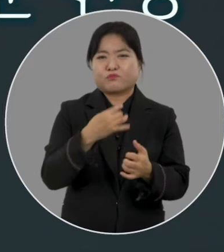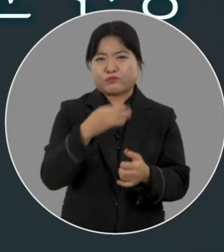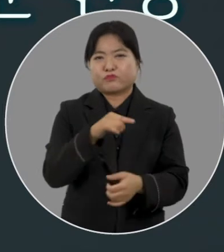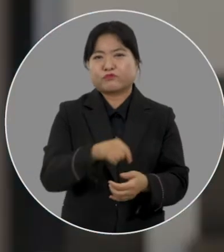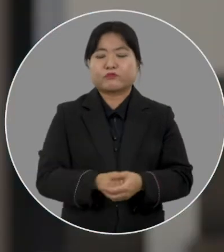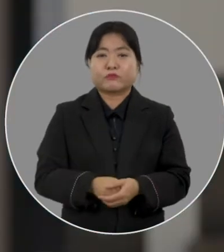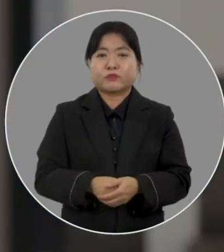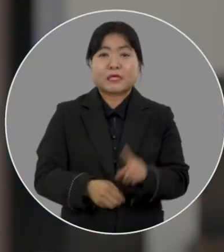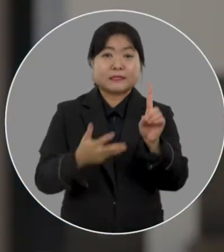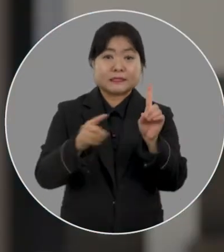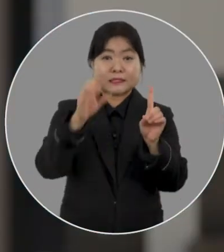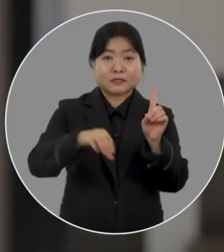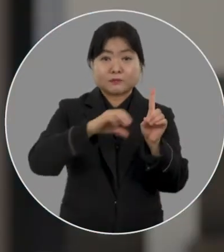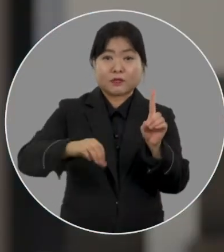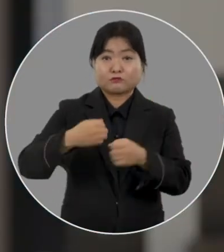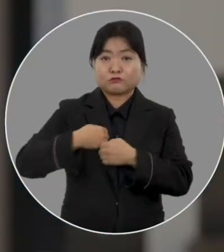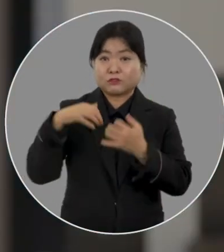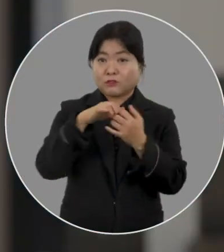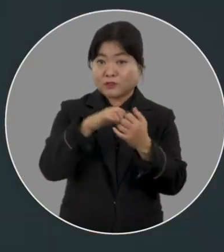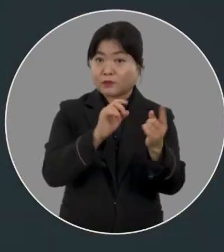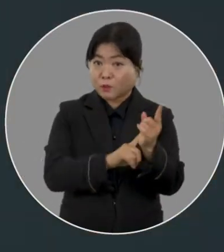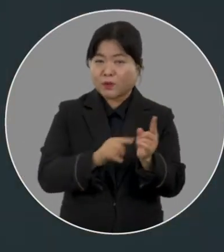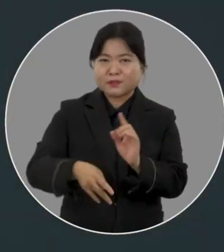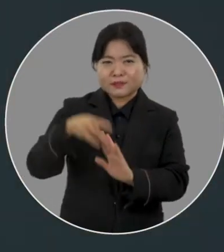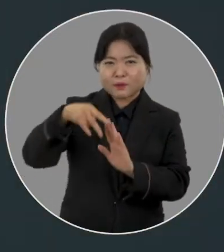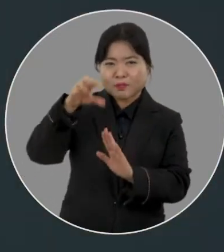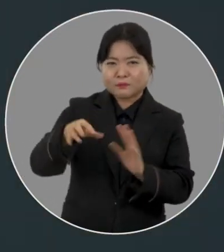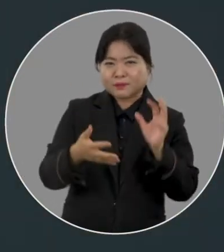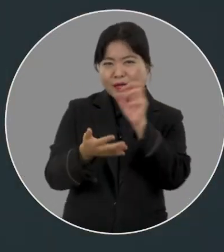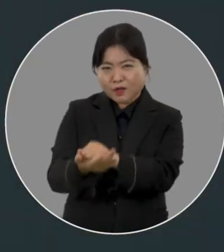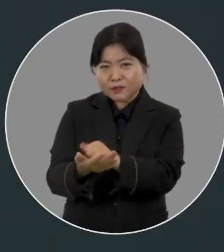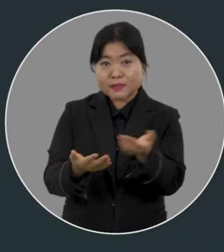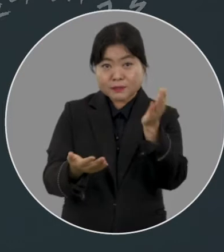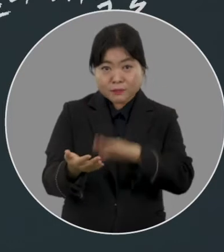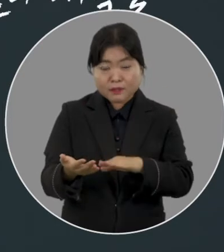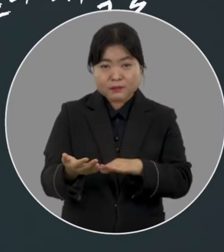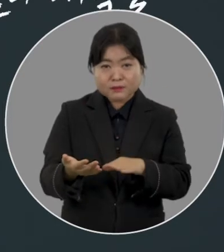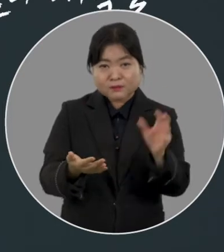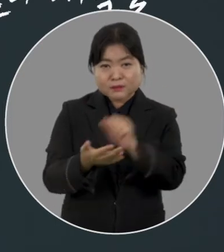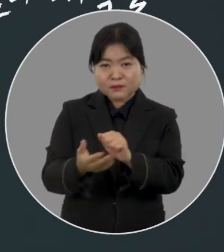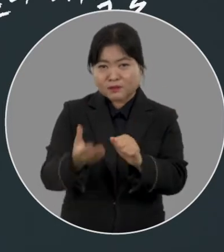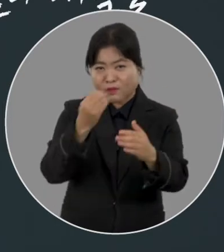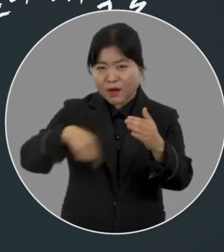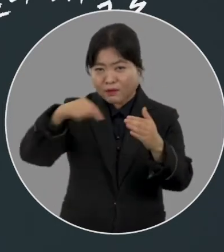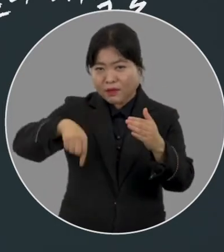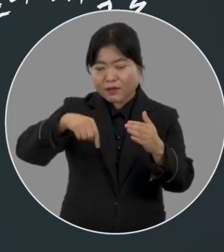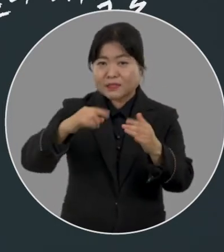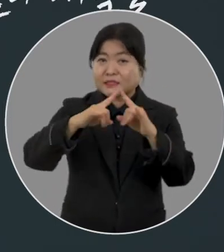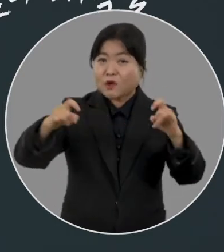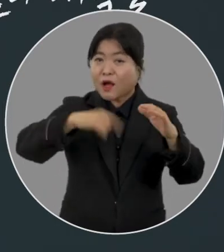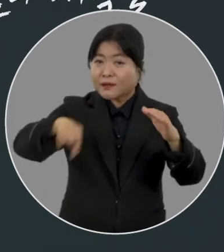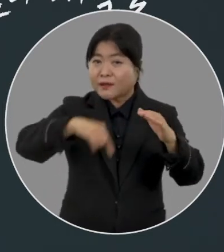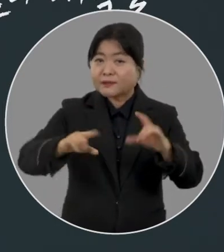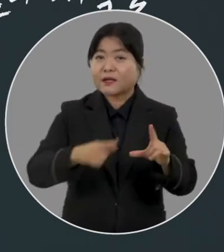정도였습니다. 1차 십자군 전쟁도 예루살렘을 탈환하기는 했지만 그 성 안에 살고 있던